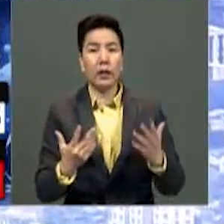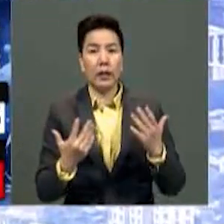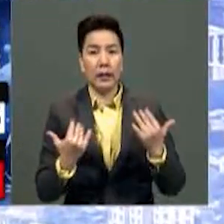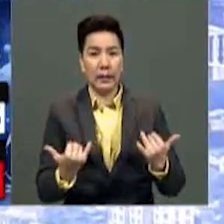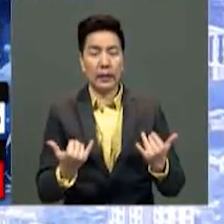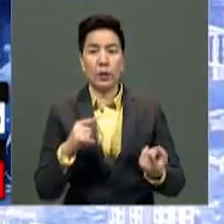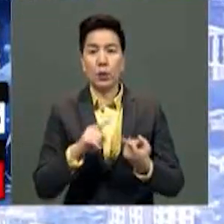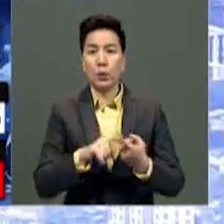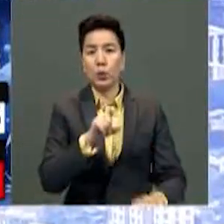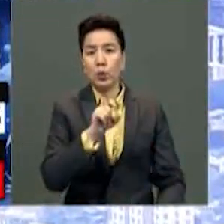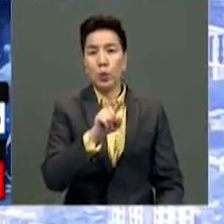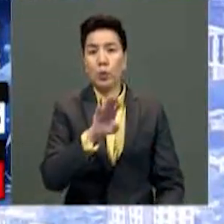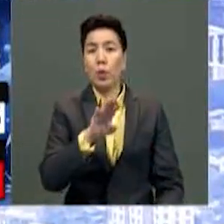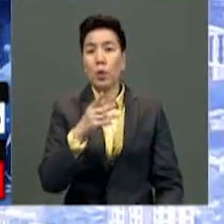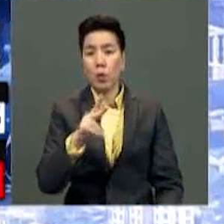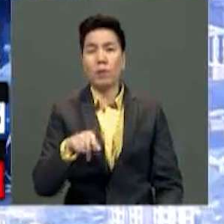นี่เป็นความละเอียดอ่อนของกิจการกิจกรรมที่เกิดขึ้นแล้วก็เป็นการทดสอบระบบที่เราได้ออกแบบมานะครับแล้วก็ทำให้เห็นว่าทางการโดยเฉพาะส่งสมก.